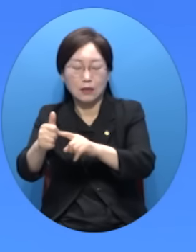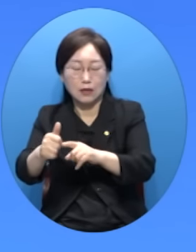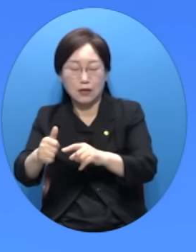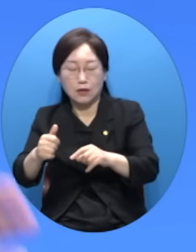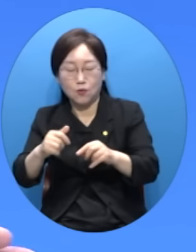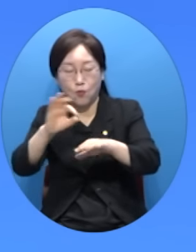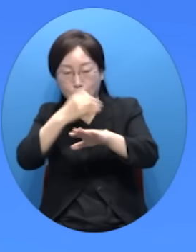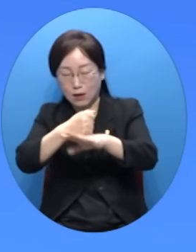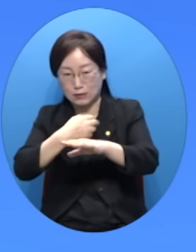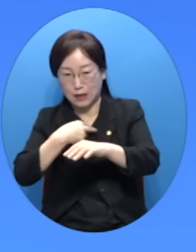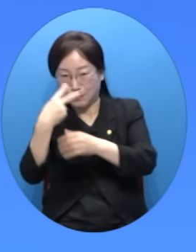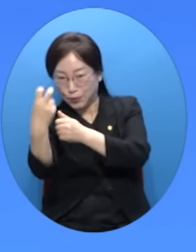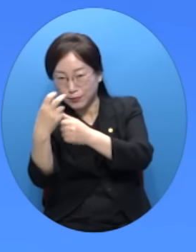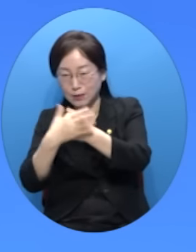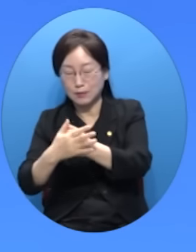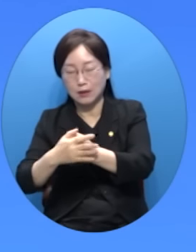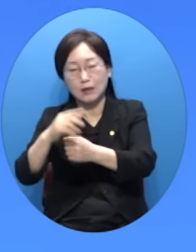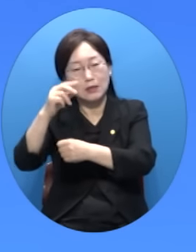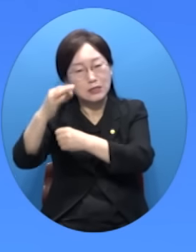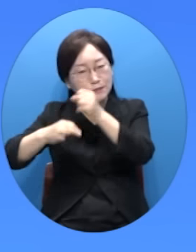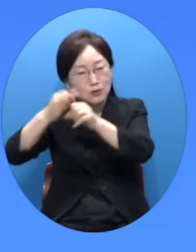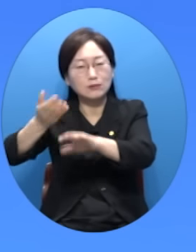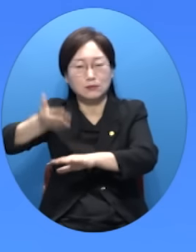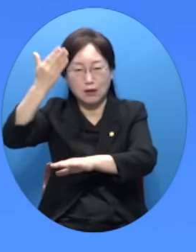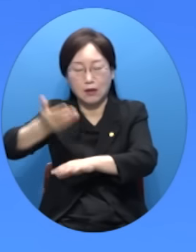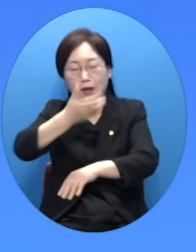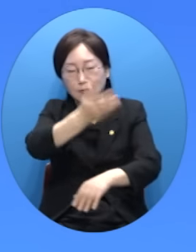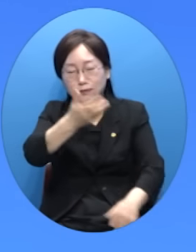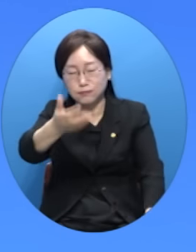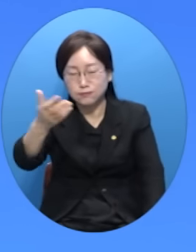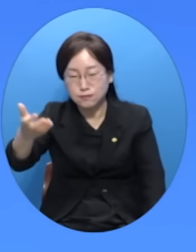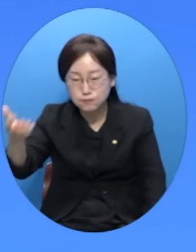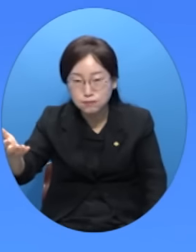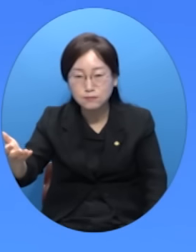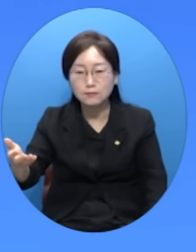동안 이곳 저곳을 떠돌아다니면서